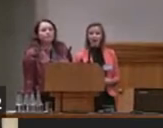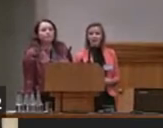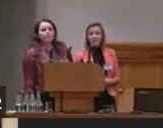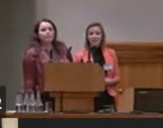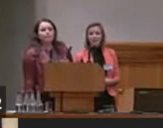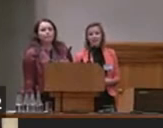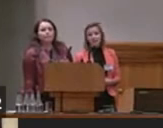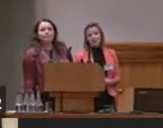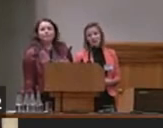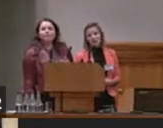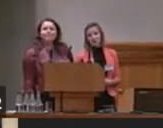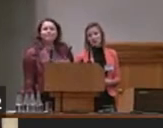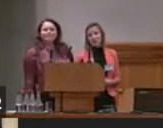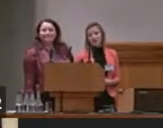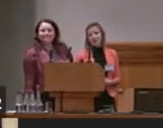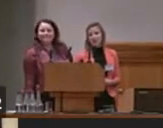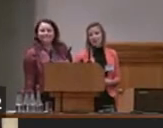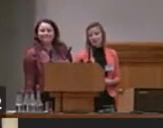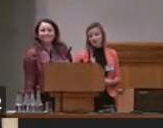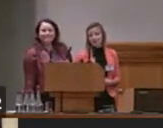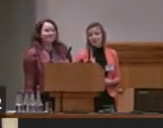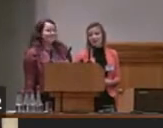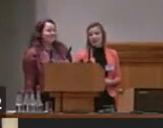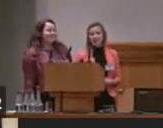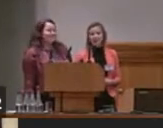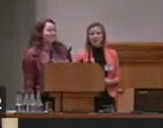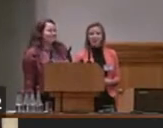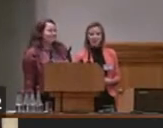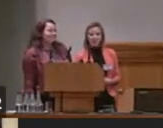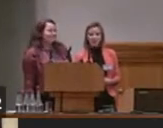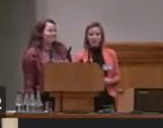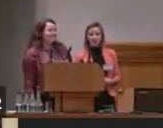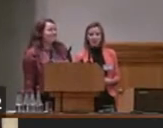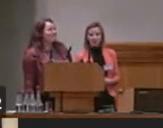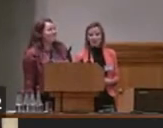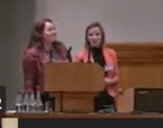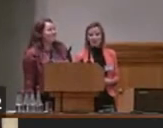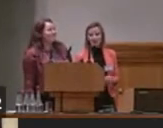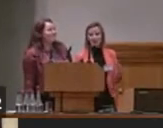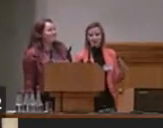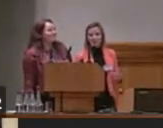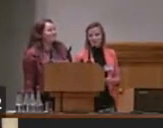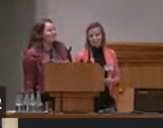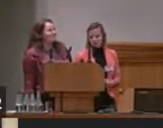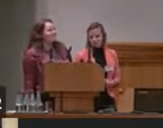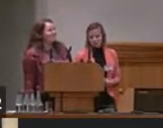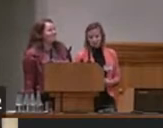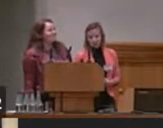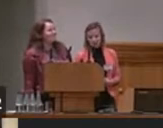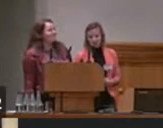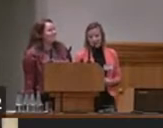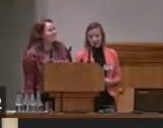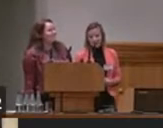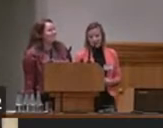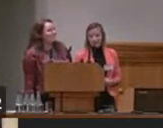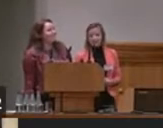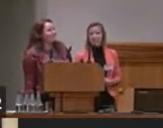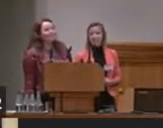Gdańsku, a także z Technische Hochschule zu Danzig, czyli z naszą Politechniką Gdańską, tą przedwojenną.